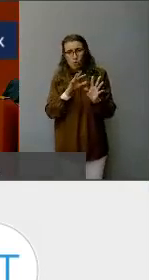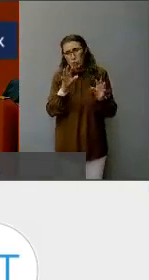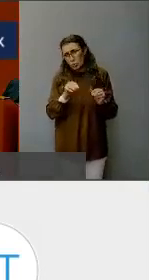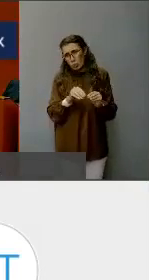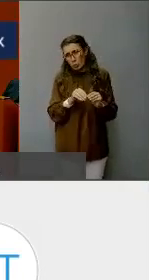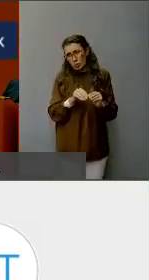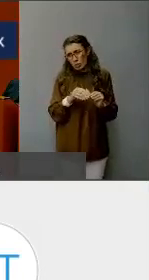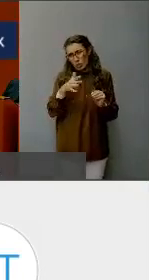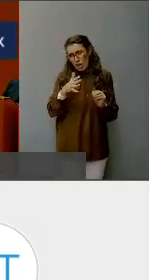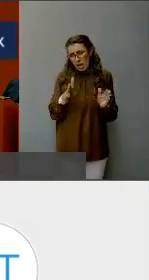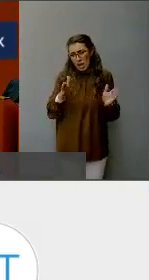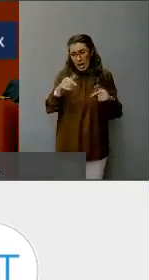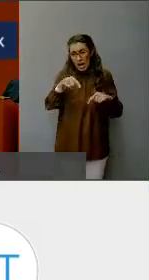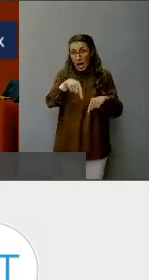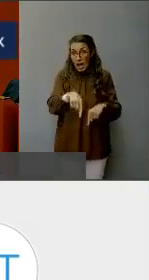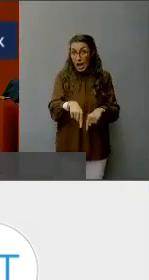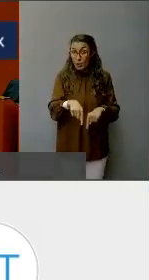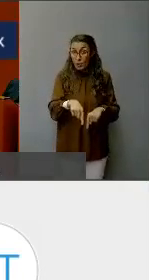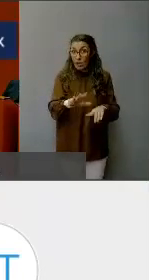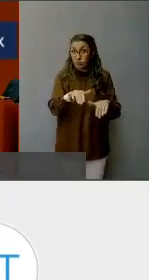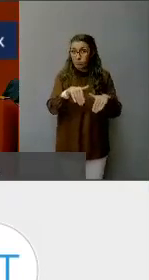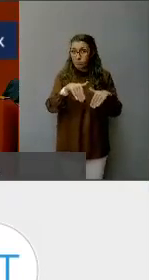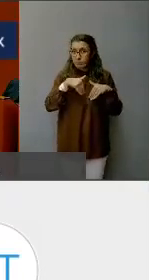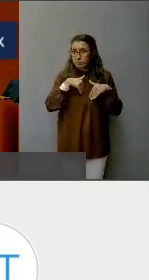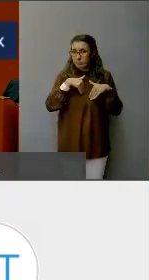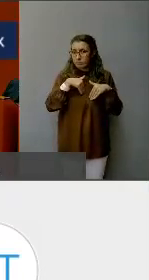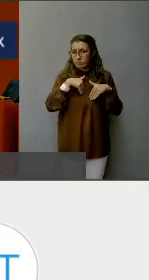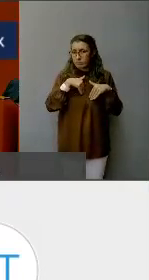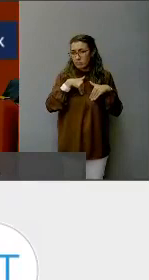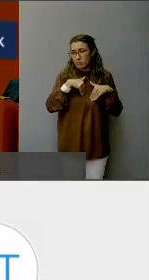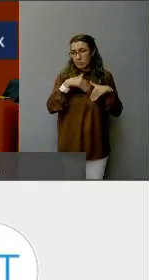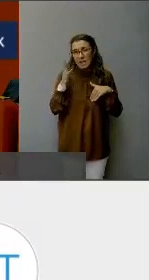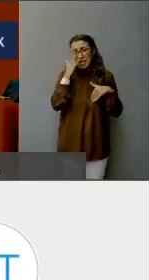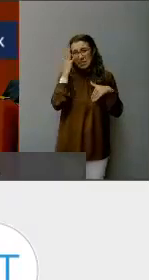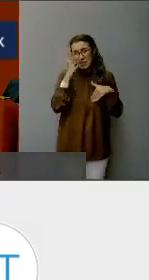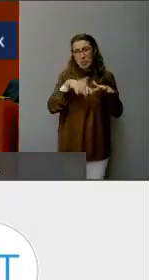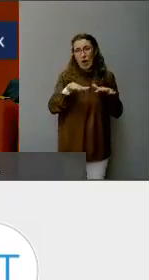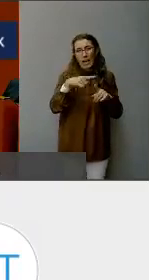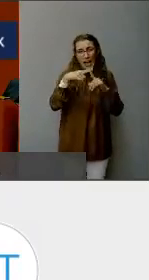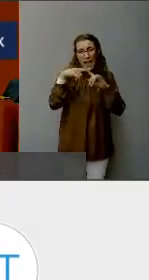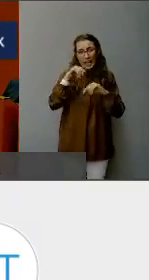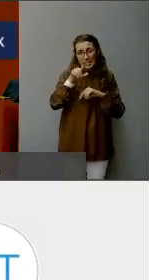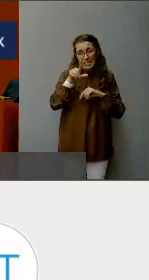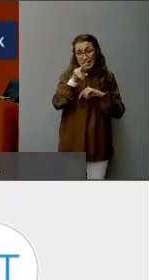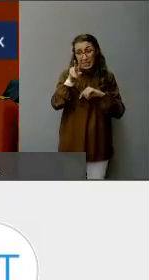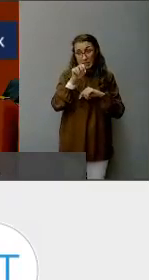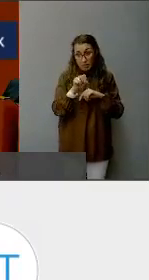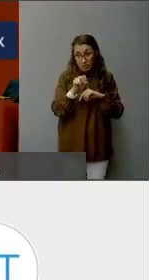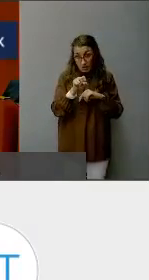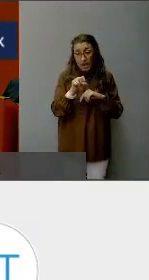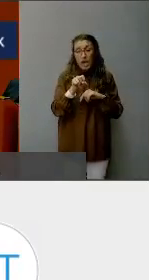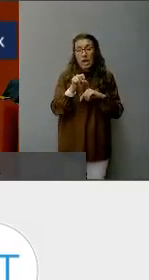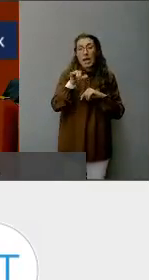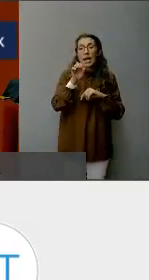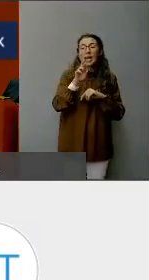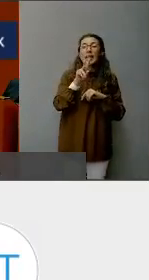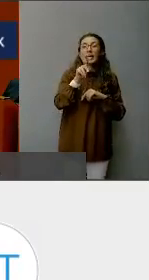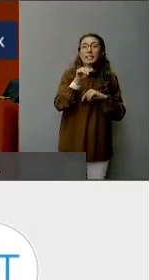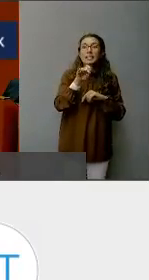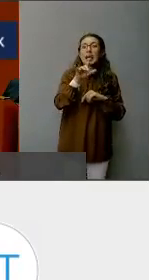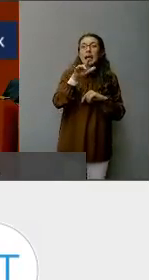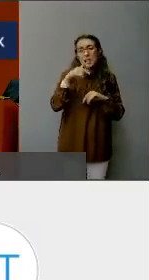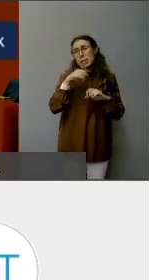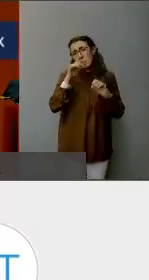in questa aula abbiamo rilanciato mi viene in mente le aree di ex ilva e mi viene in mente è gelida potremo farlo